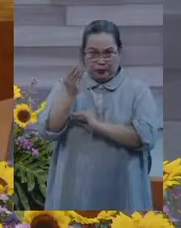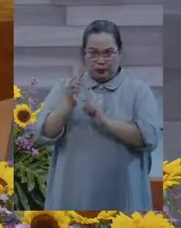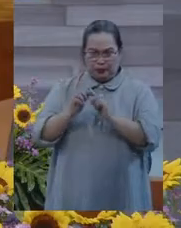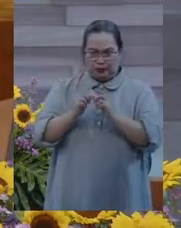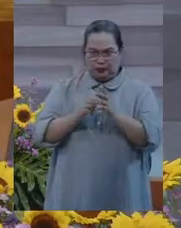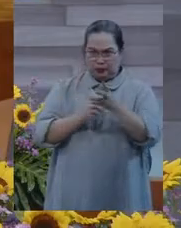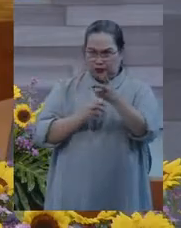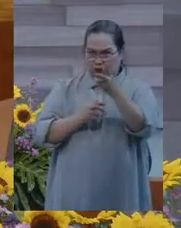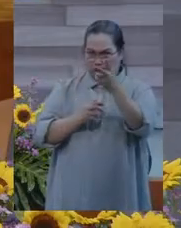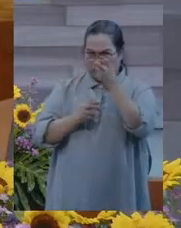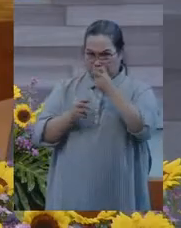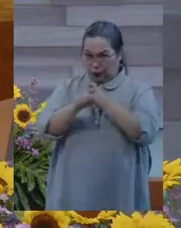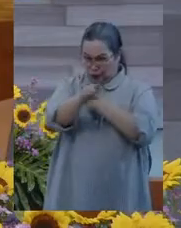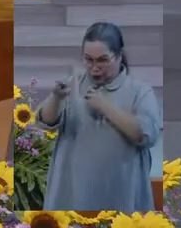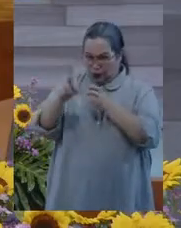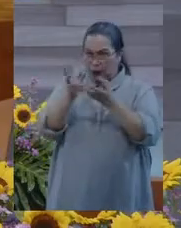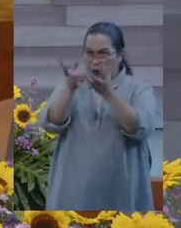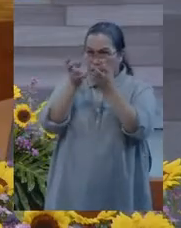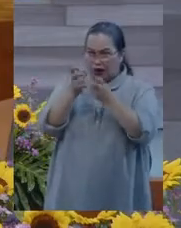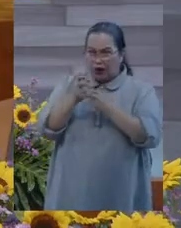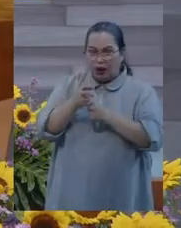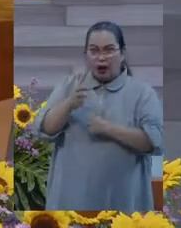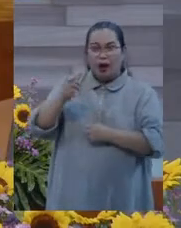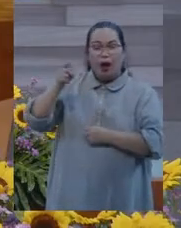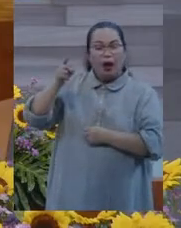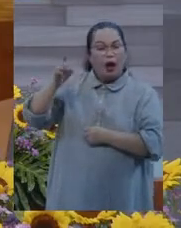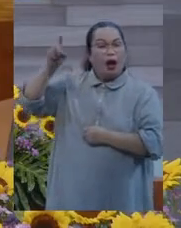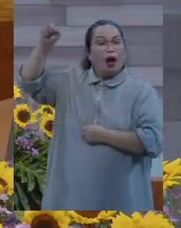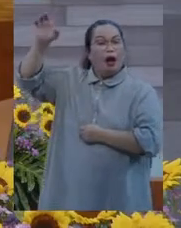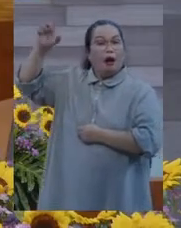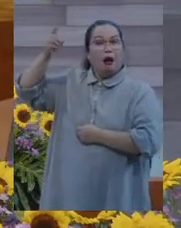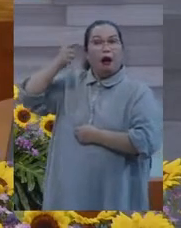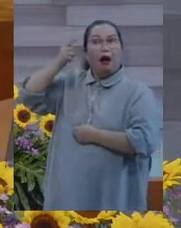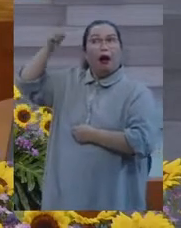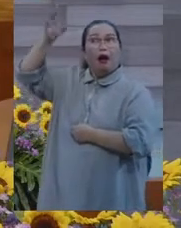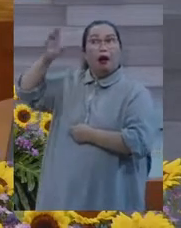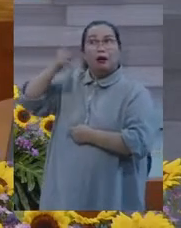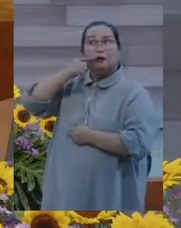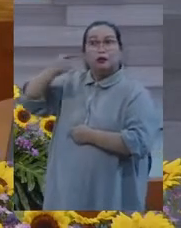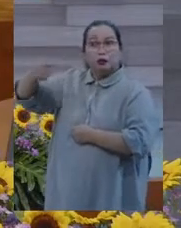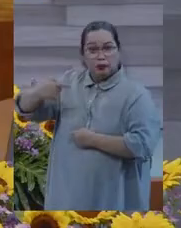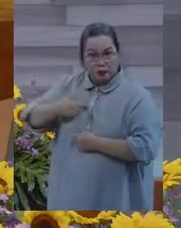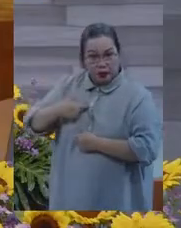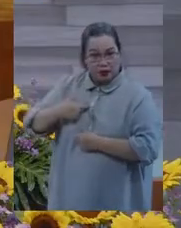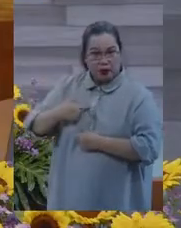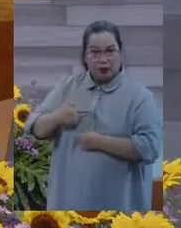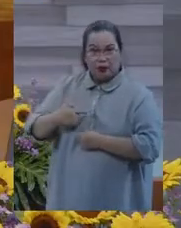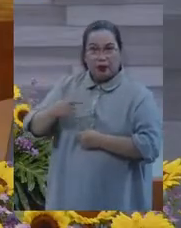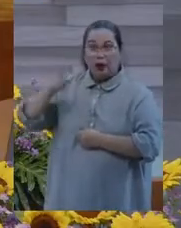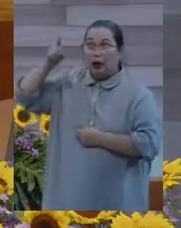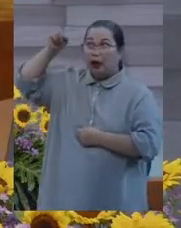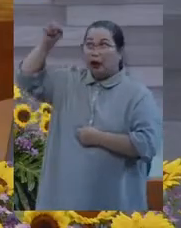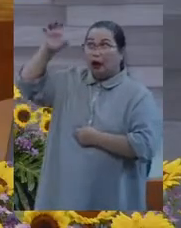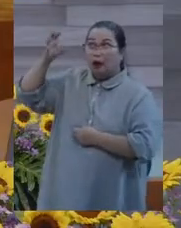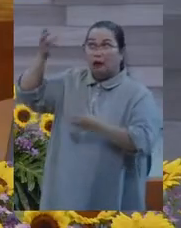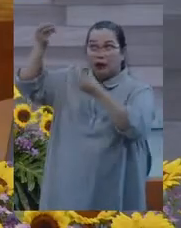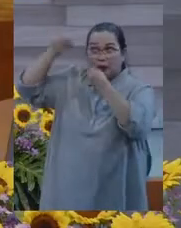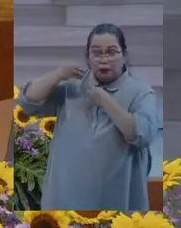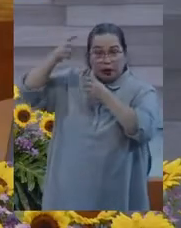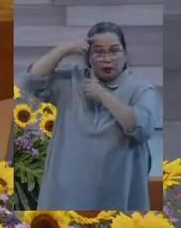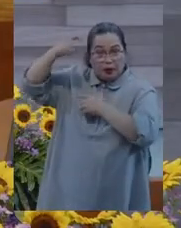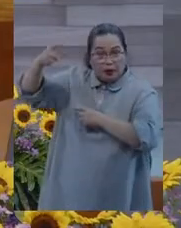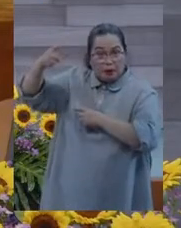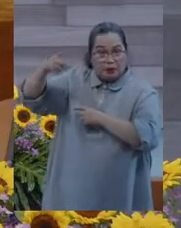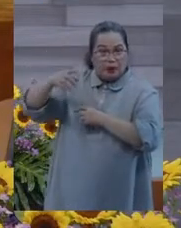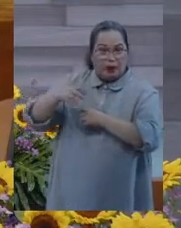nyo sila na sinasabing, "Nangusap sa akin ang Diyos at sa isang panaginip, sinabi niya sa